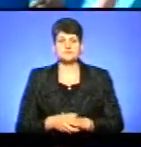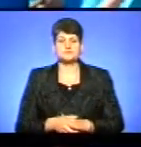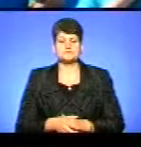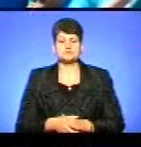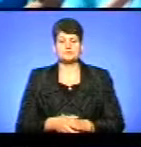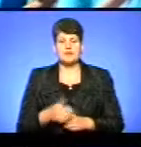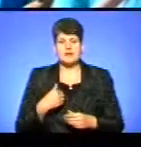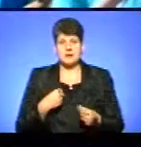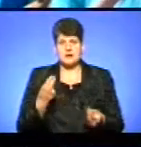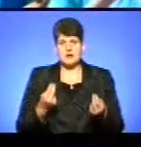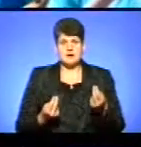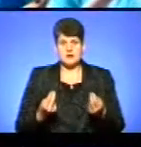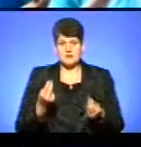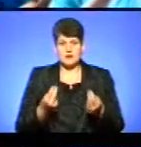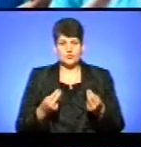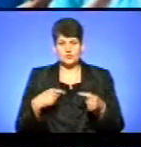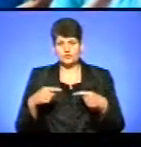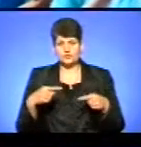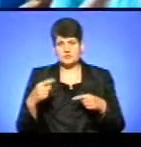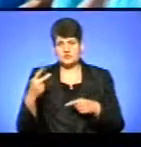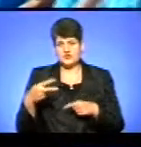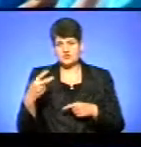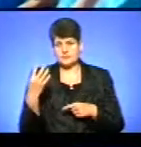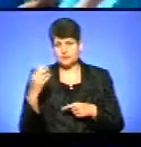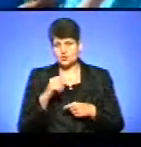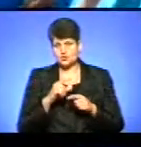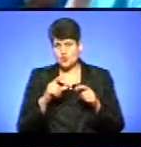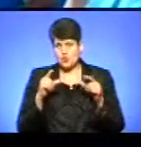Я граю цей футбол за 24 школи,